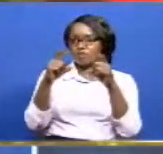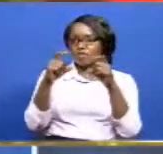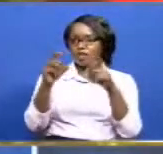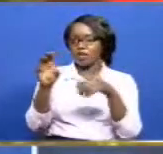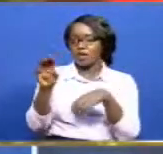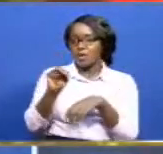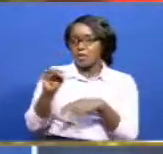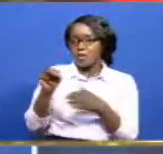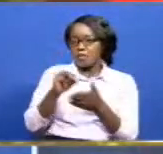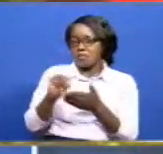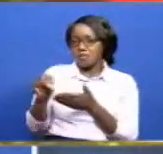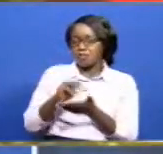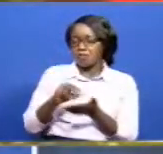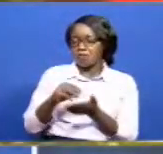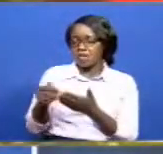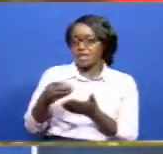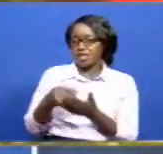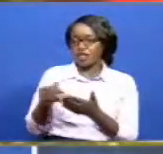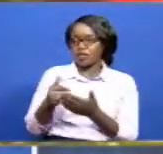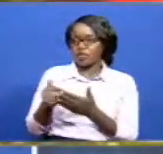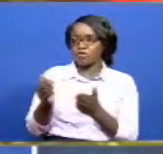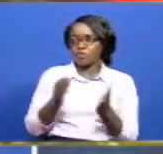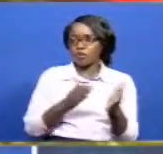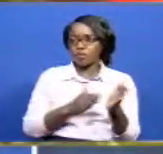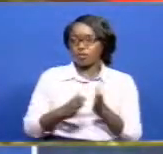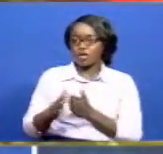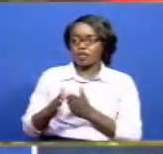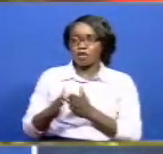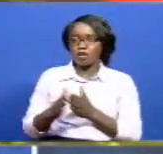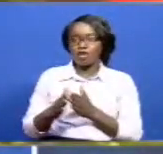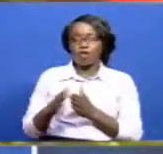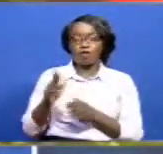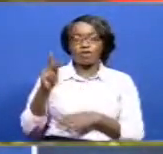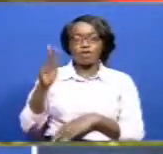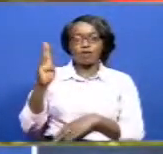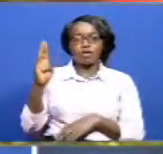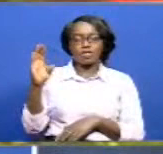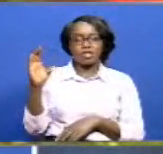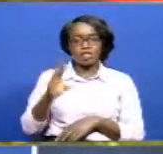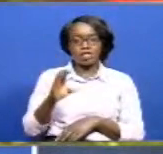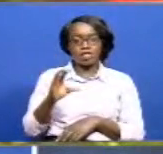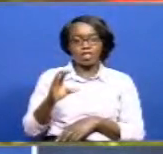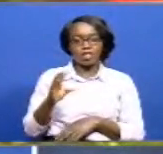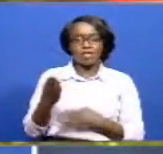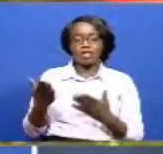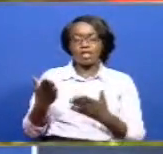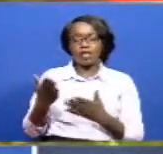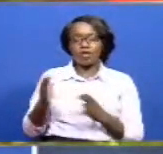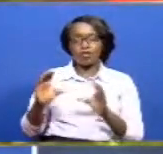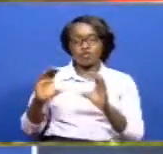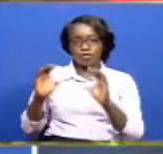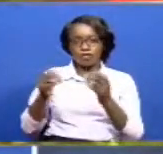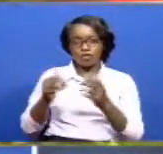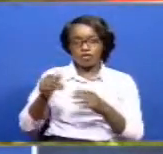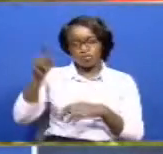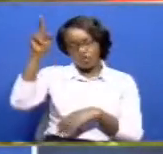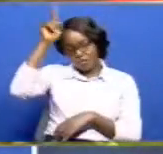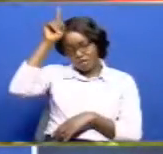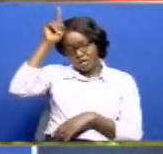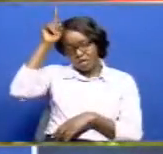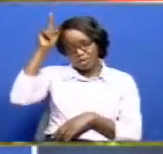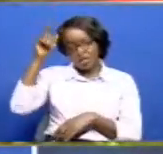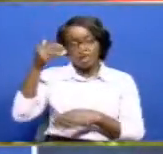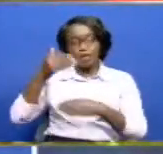ya pesa chini ya mpango wa shirika la utangazaji nchini KBC wa Studio Mashinani. Studio hiyo itajengwa katika eneo bunge